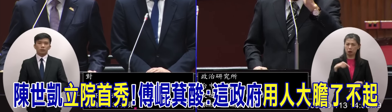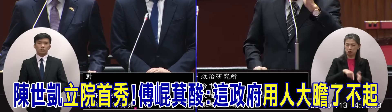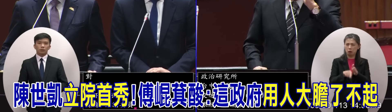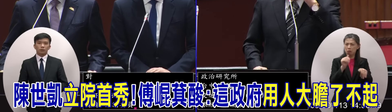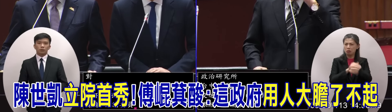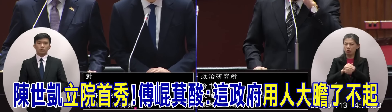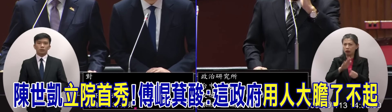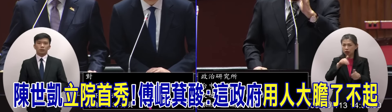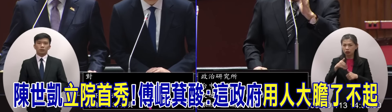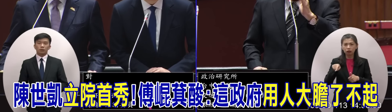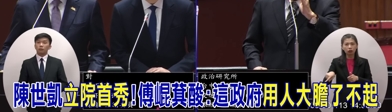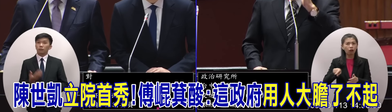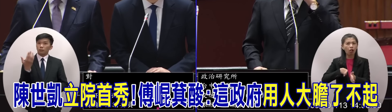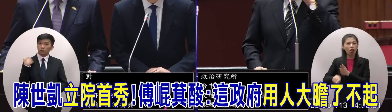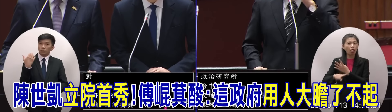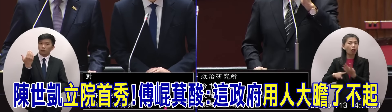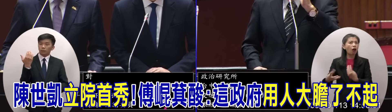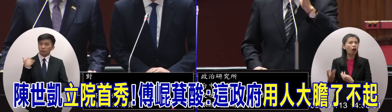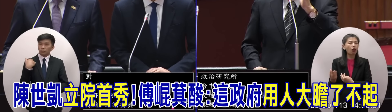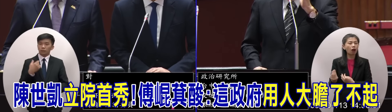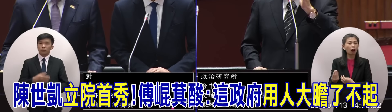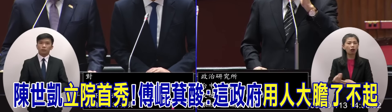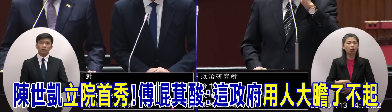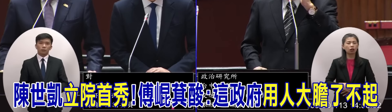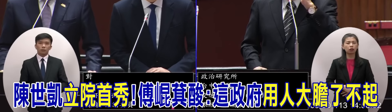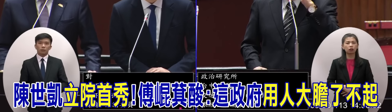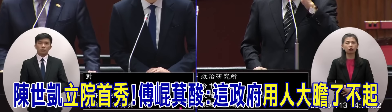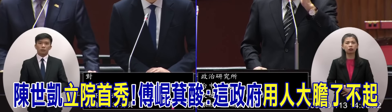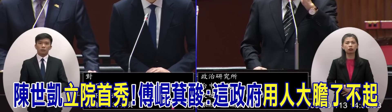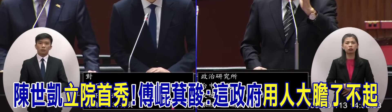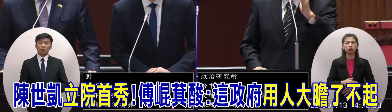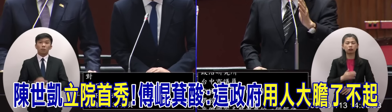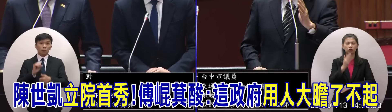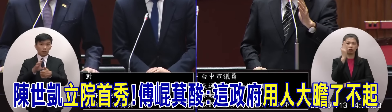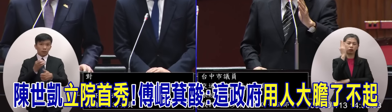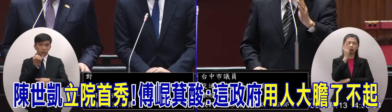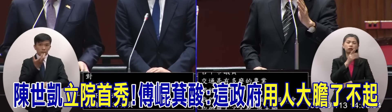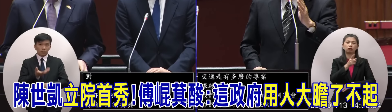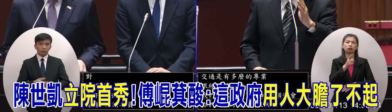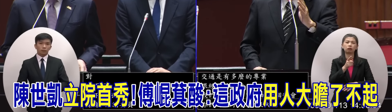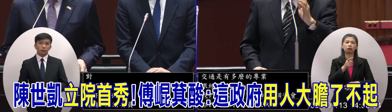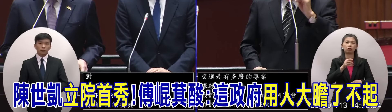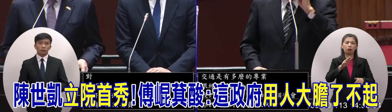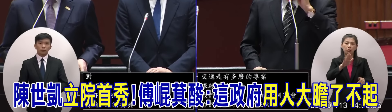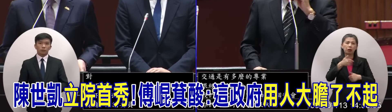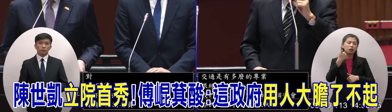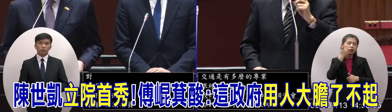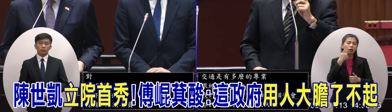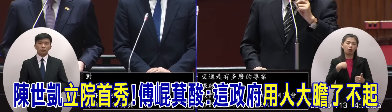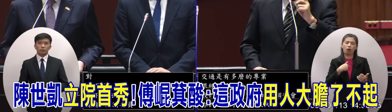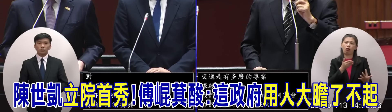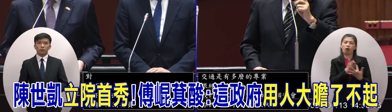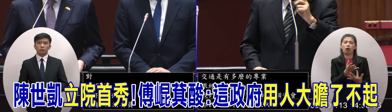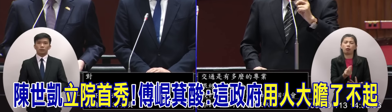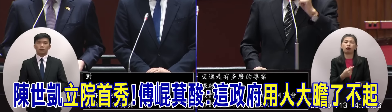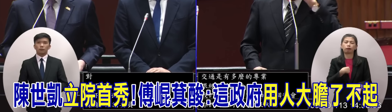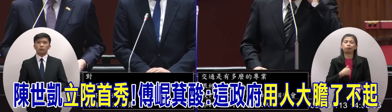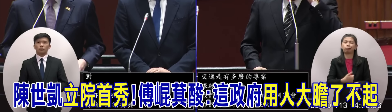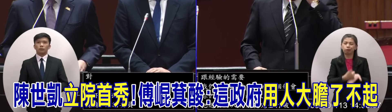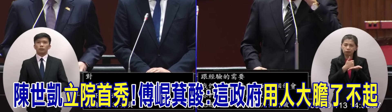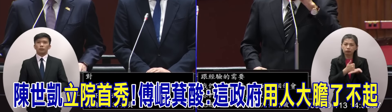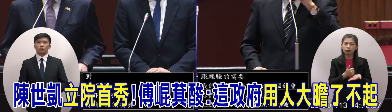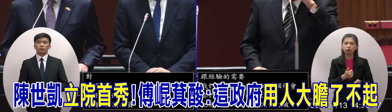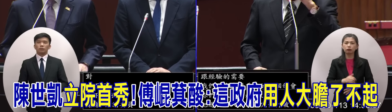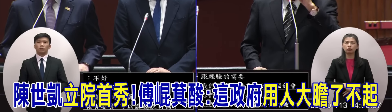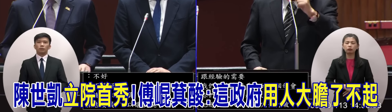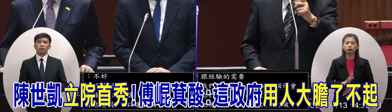破，本席没有干涉卓院长你的用人权，我们现在是尊重。但是我